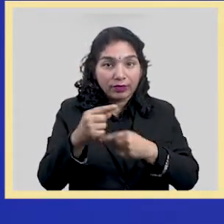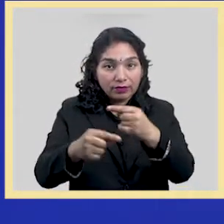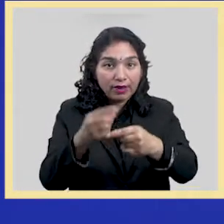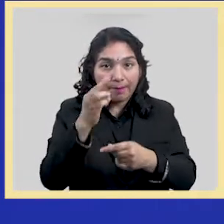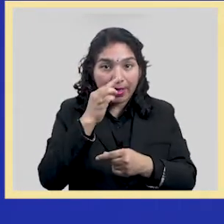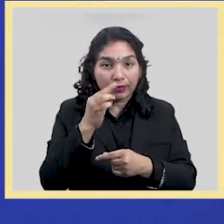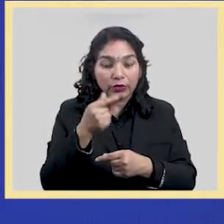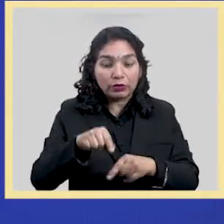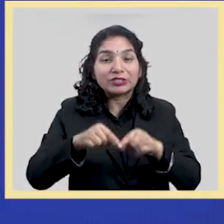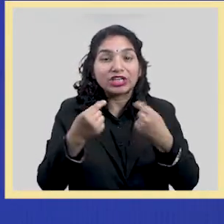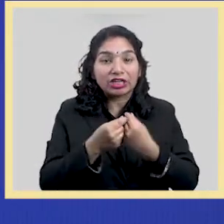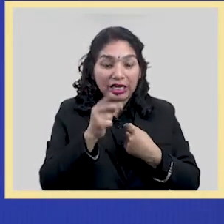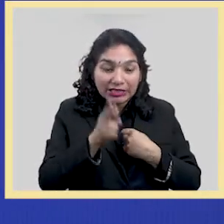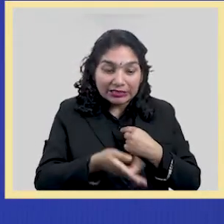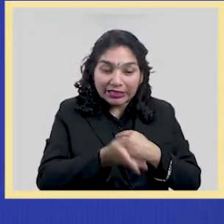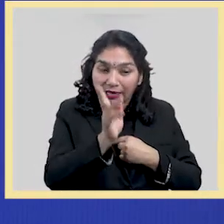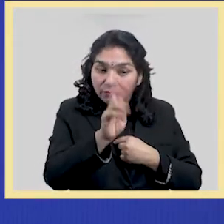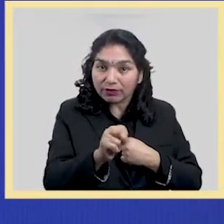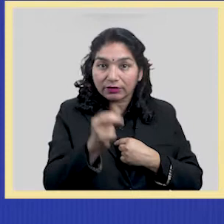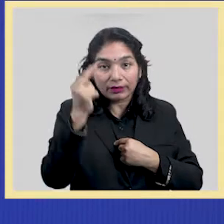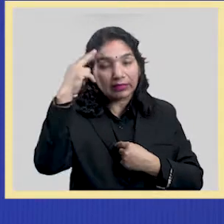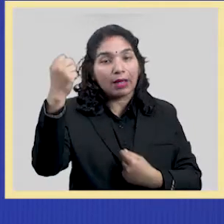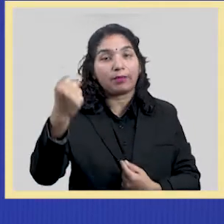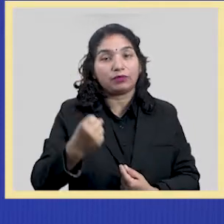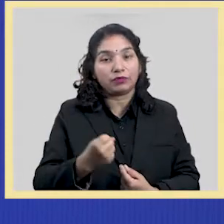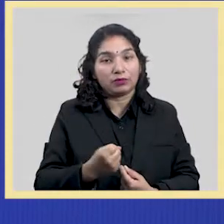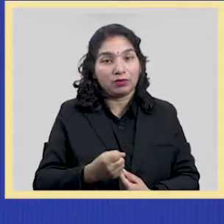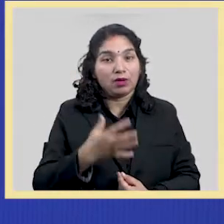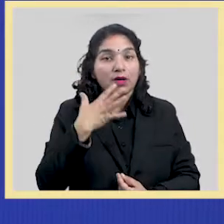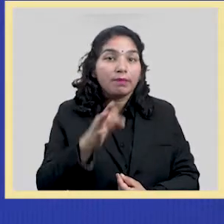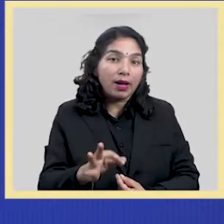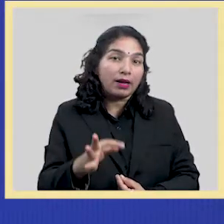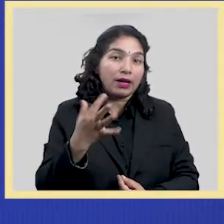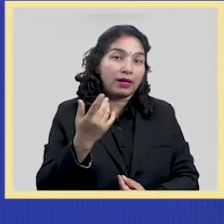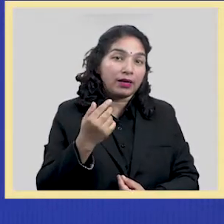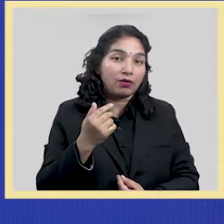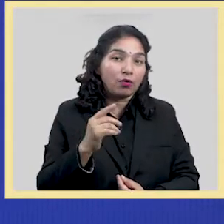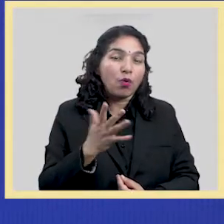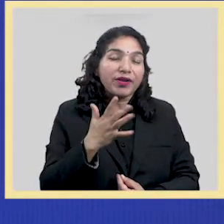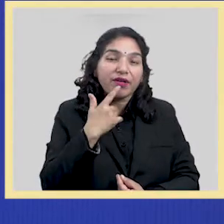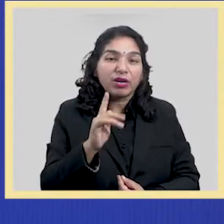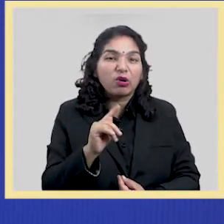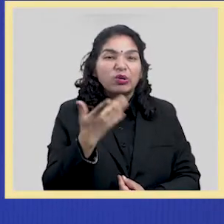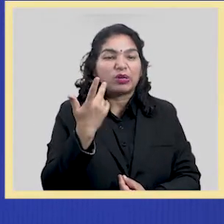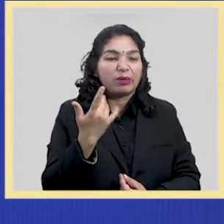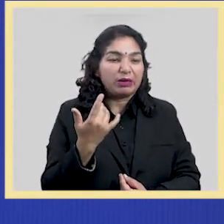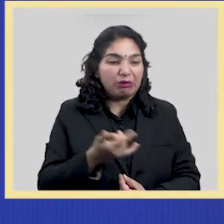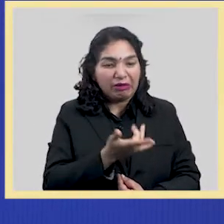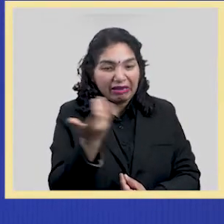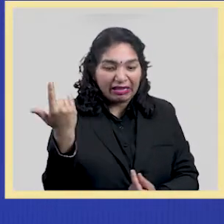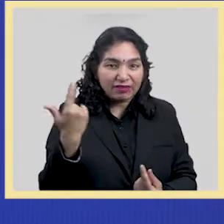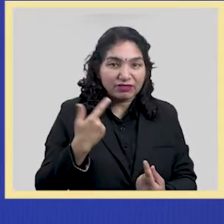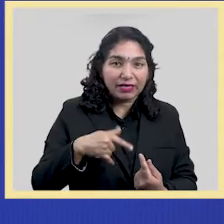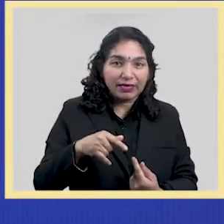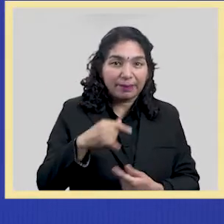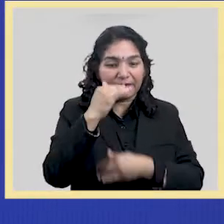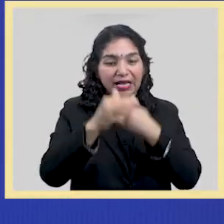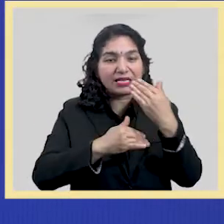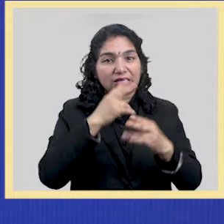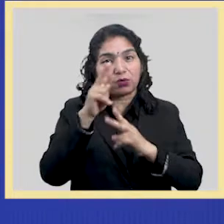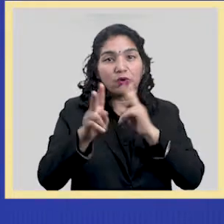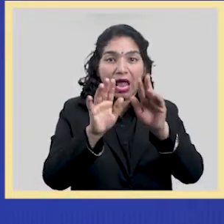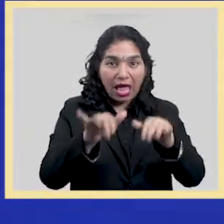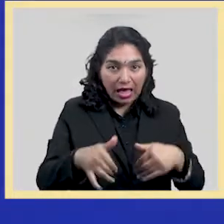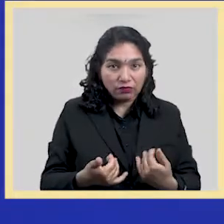पनि यो सेक्टरलाई चाहिँ यसरी जानुपर्नेछ भन्ने कुरा थाहा हुन्छ. नत्र अब कस्तो भने अब घुमिरहेको हुन्छ, अब यहाँ प्रायः त्यो विकास